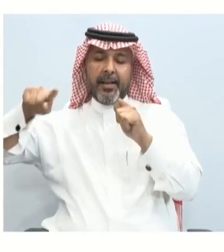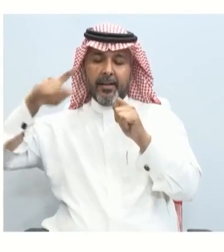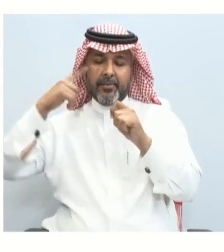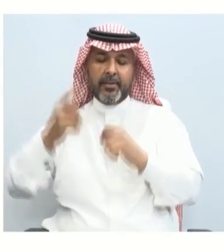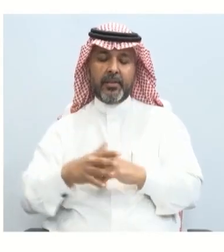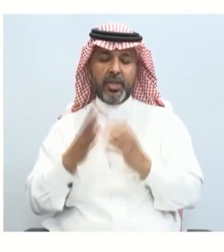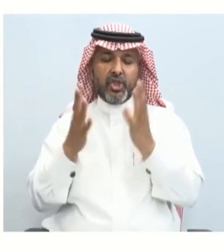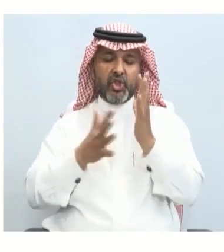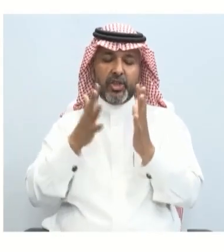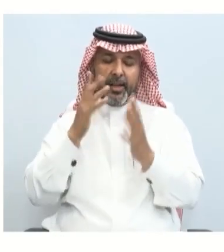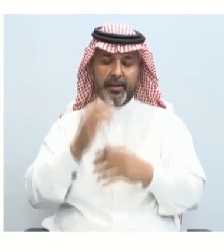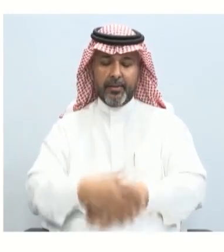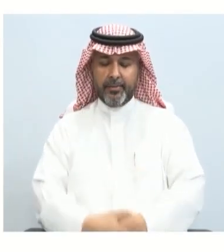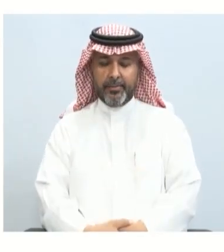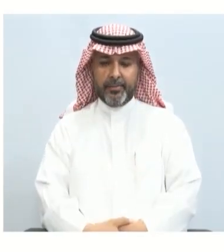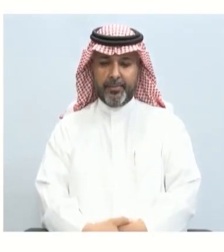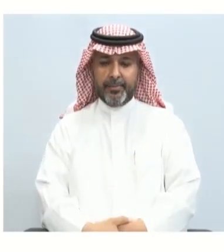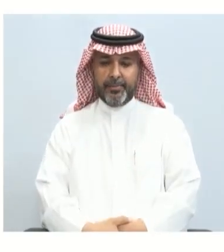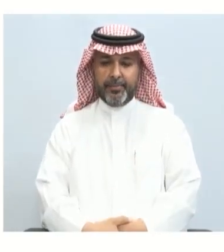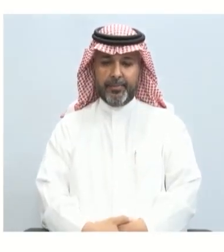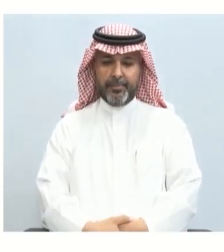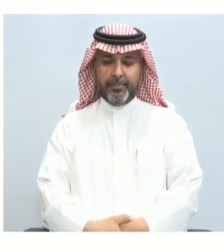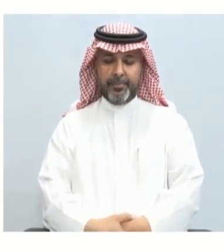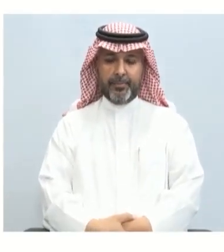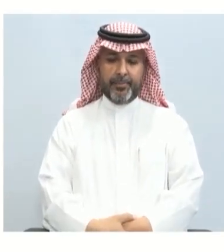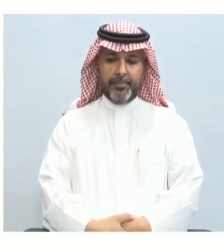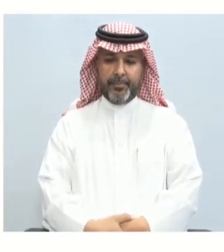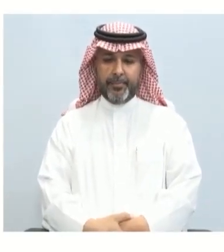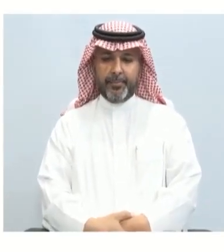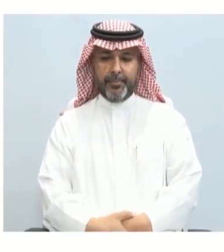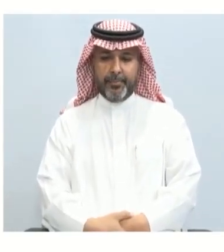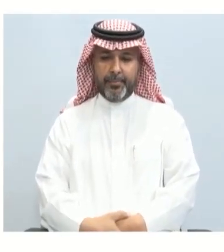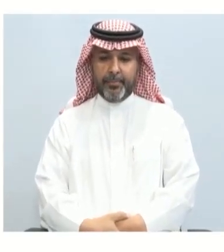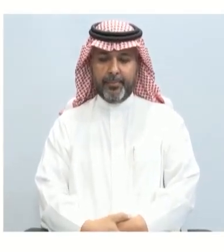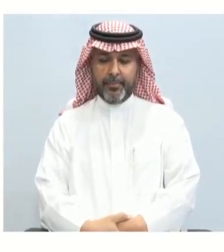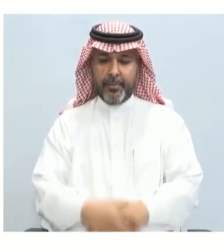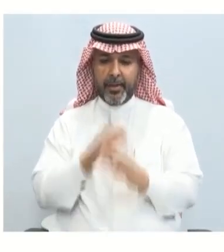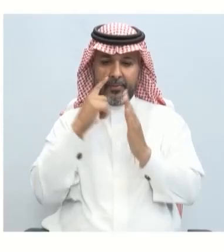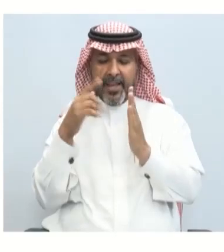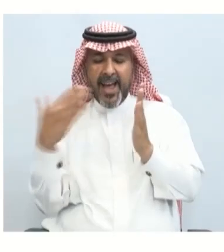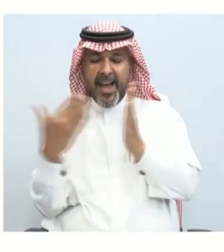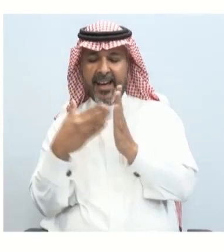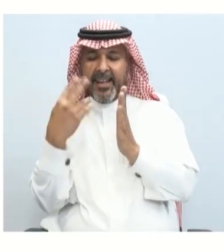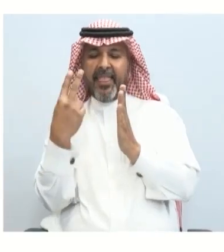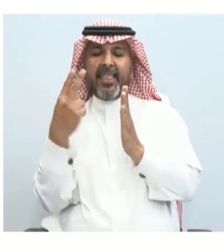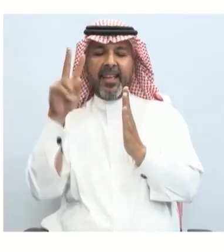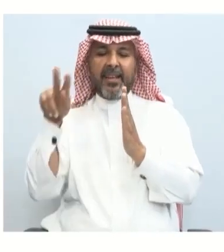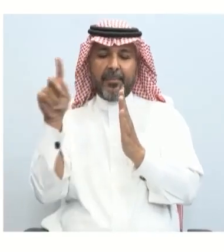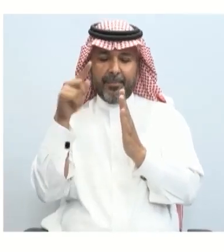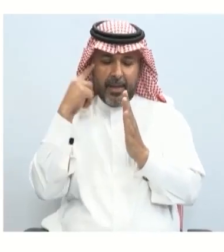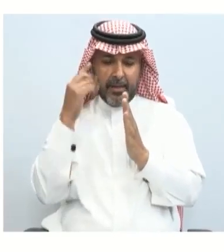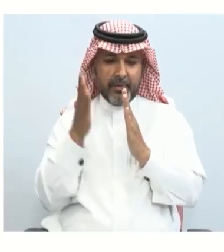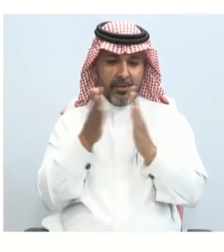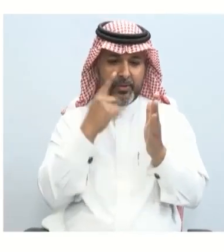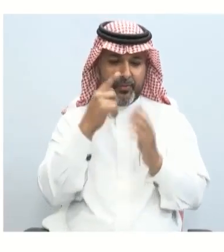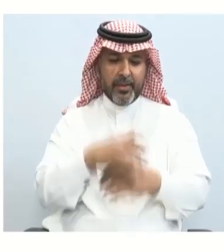الدوره يساوي 2 باي طول الدوره يساوي 2 باي اما لو جينا في